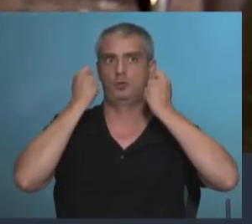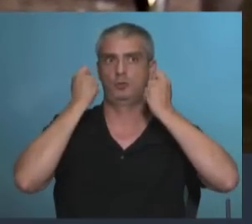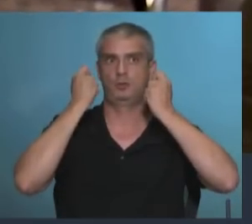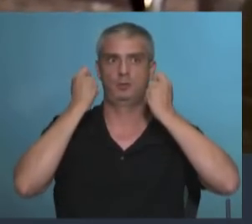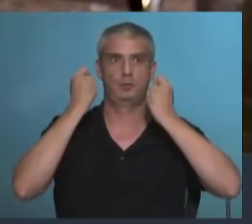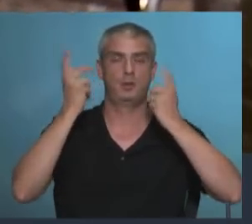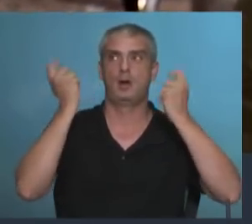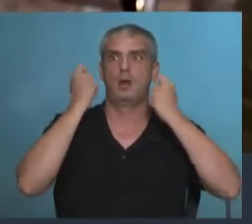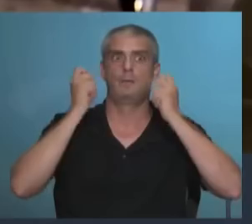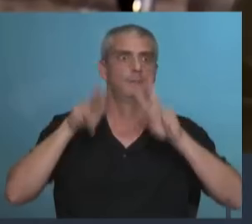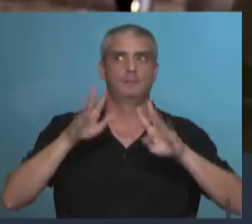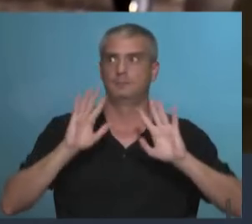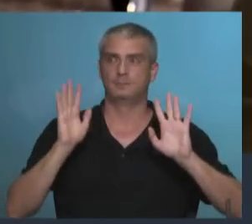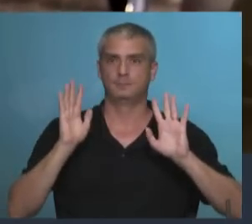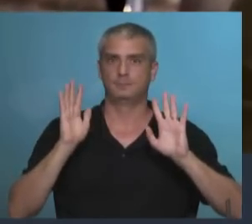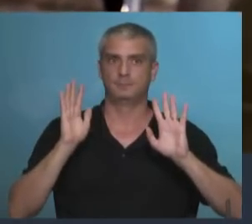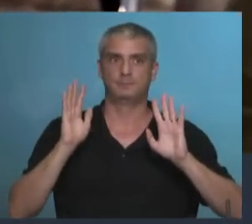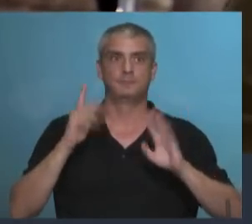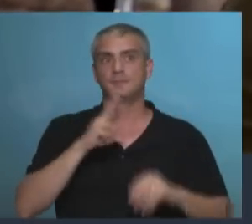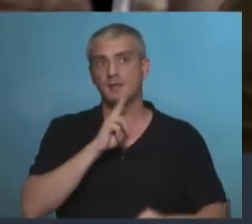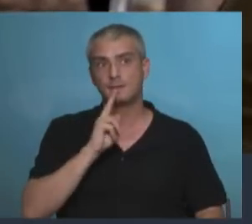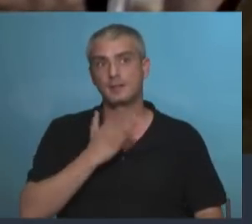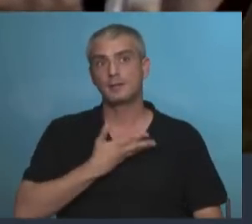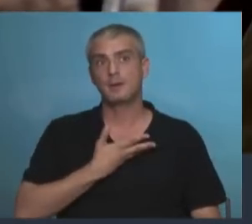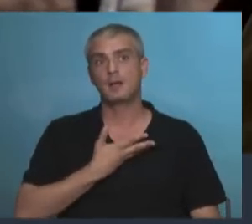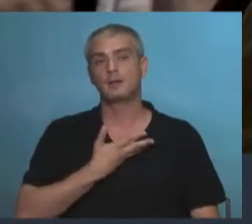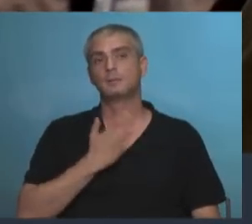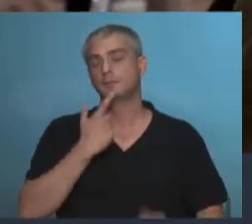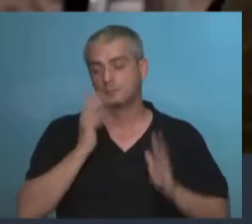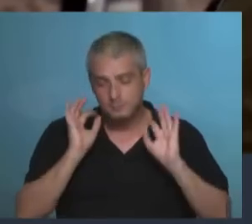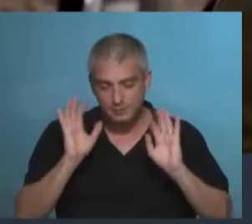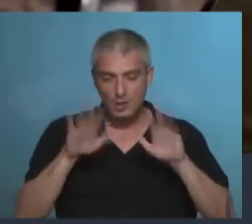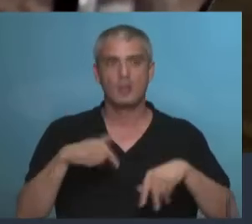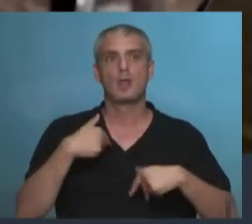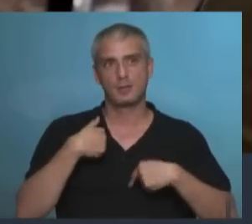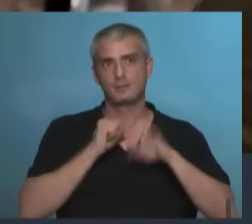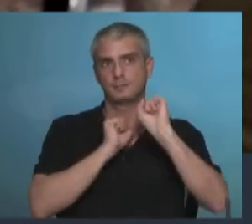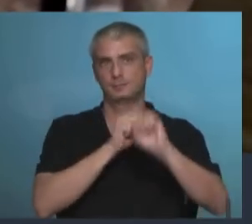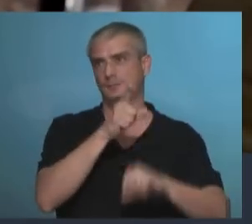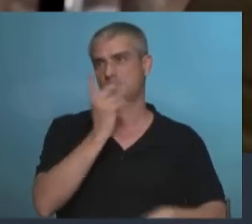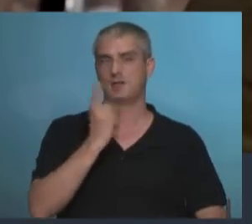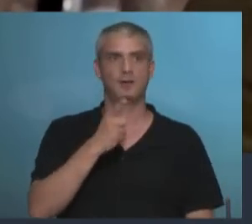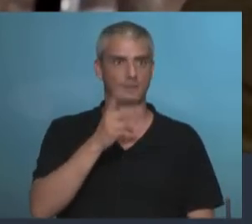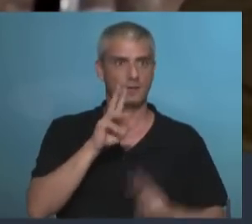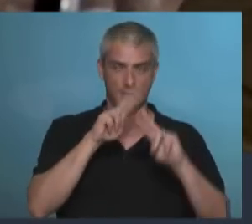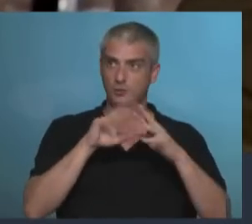להלם, והאמא קיבלה את זה, בסדר, לא נורא, אני איתך. ונשארו איתך